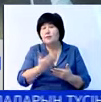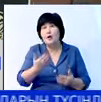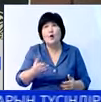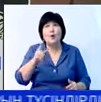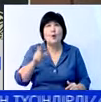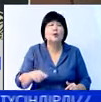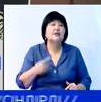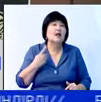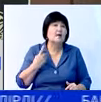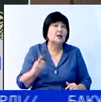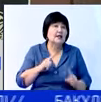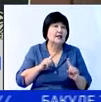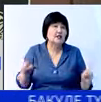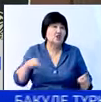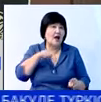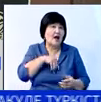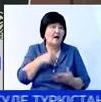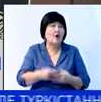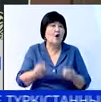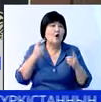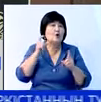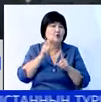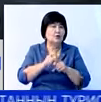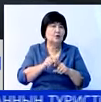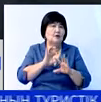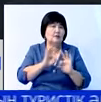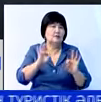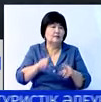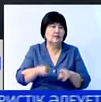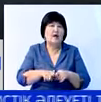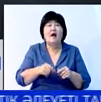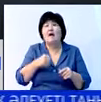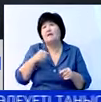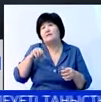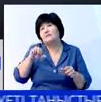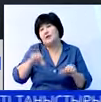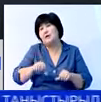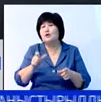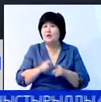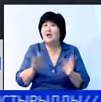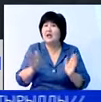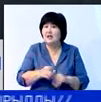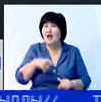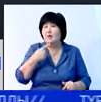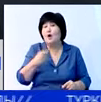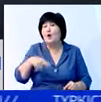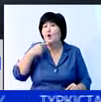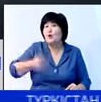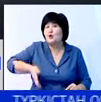бір ерекше қасиетті ұлы сөзге ұста боласың, қысыр сөзге қысқа боласың. Ал енді